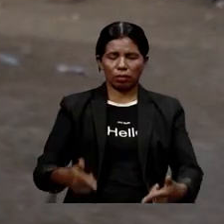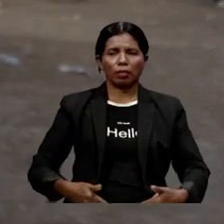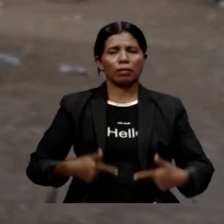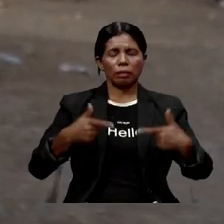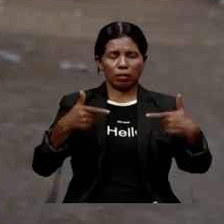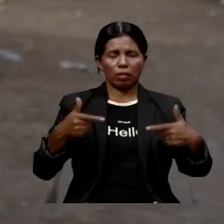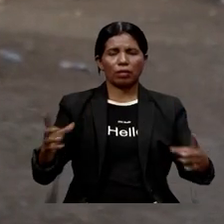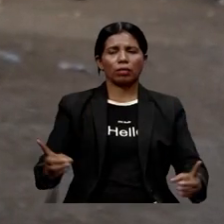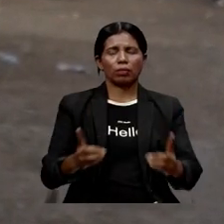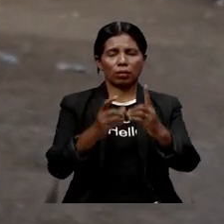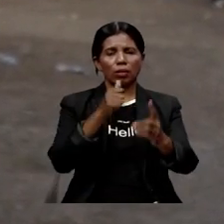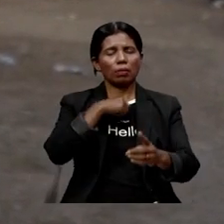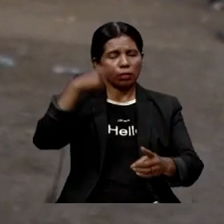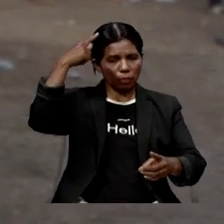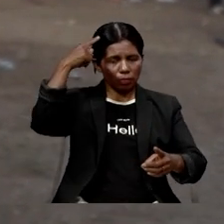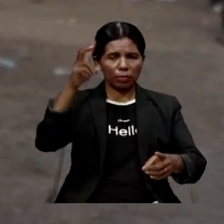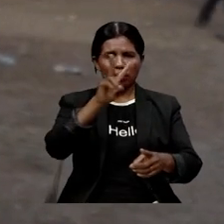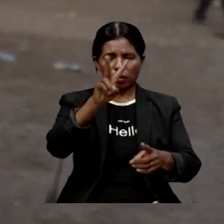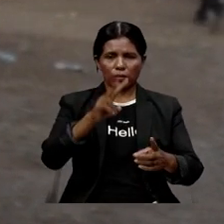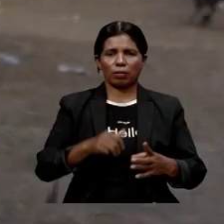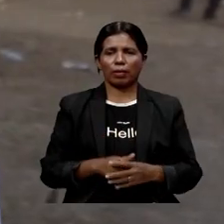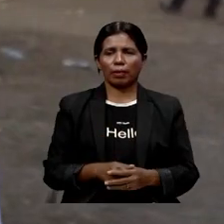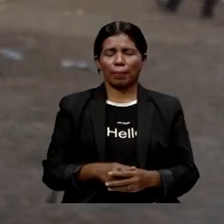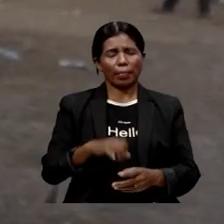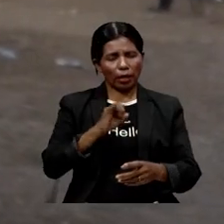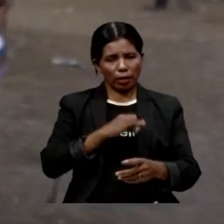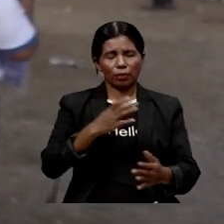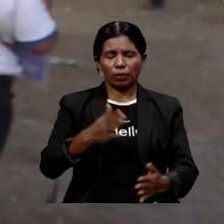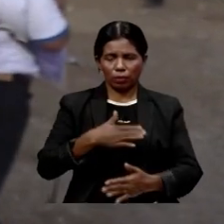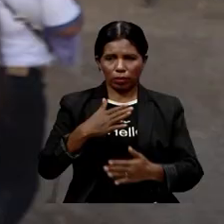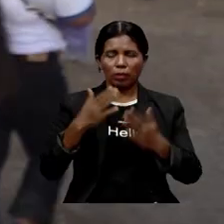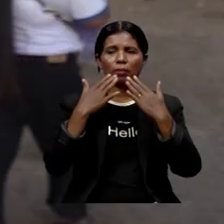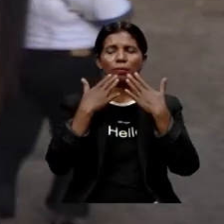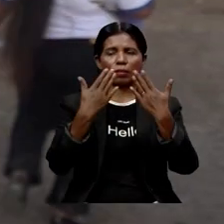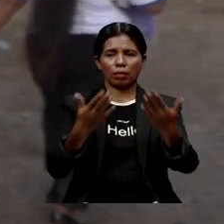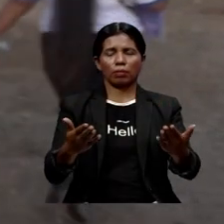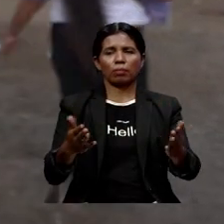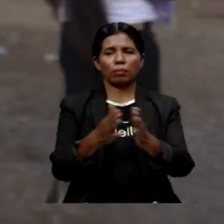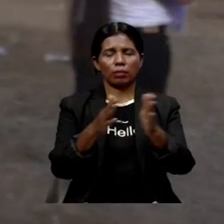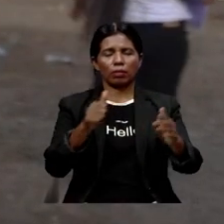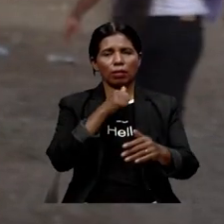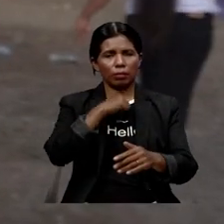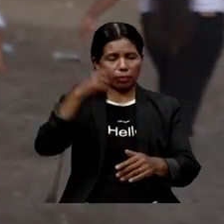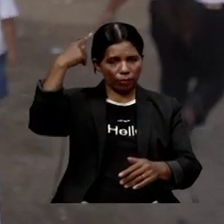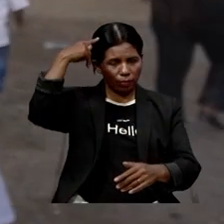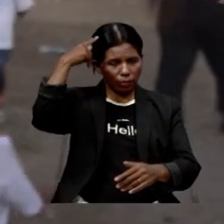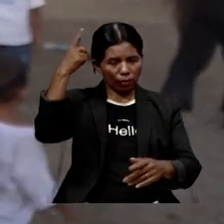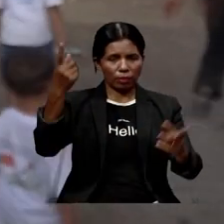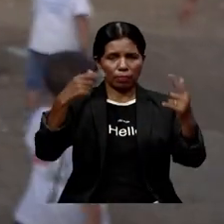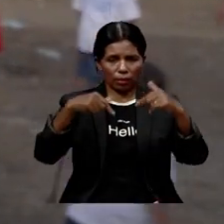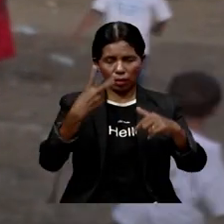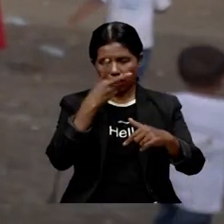am papa ba dala rua au contente ho agresse bot ba santo padre ne be mai hareita